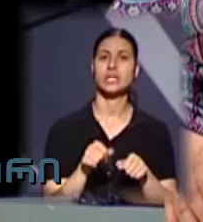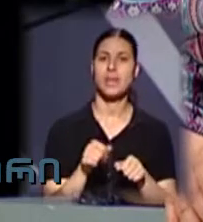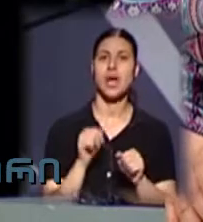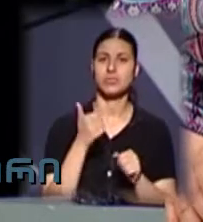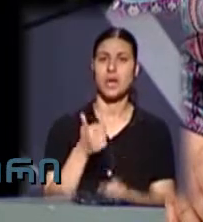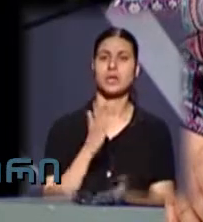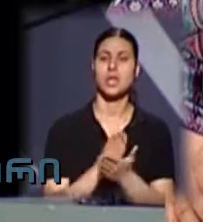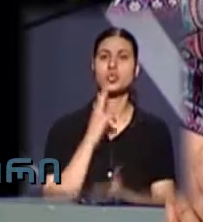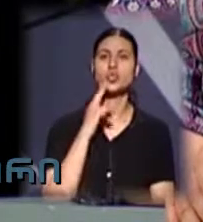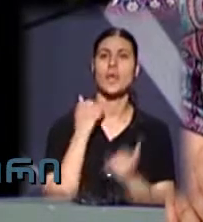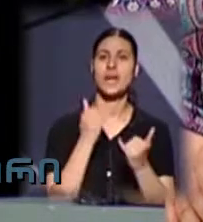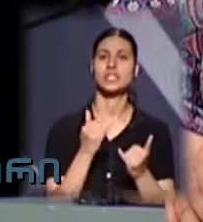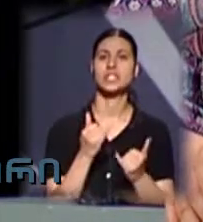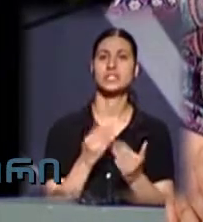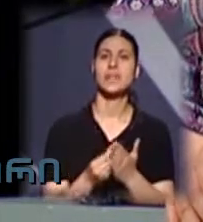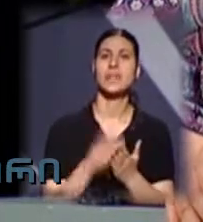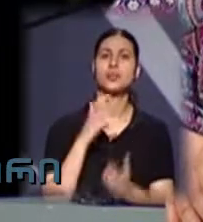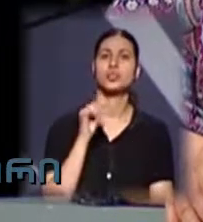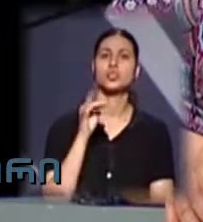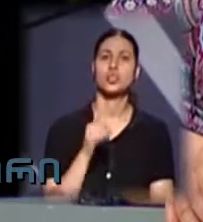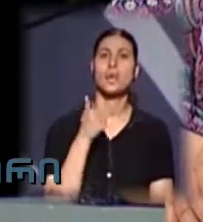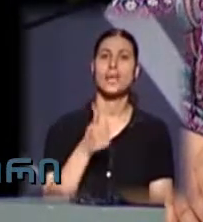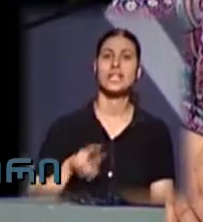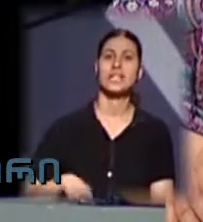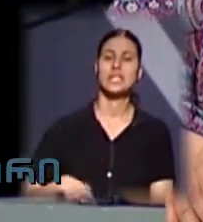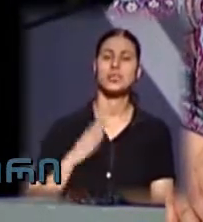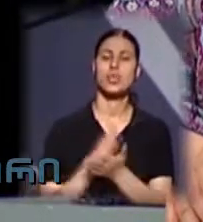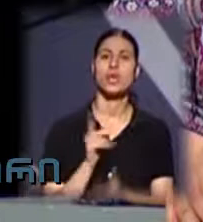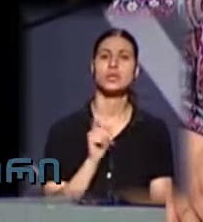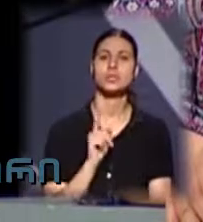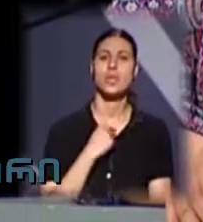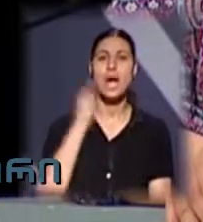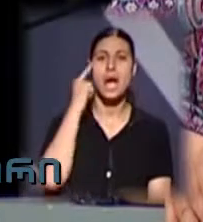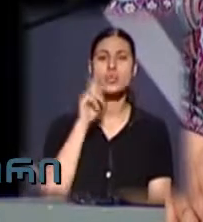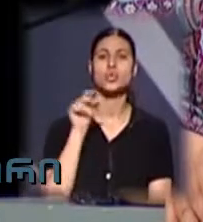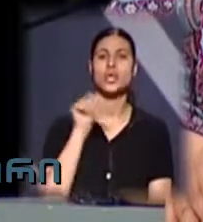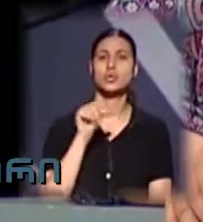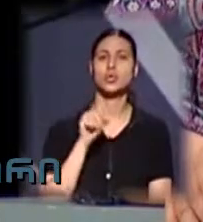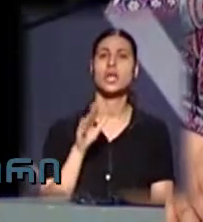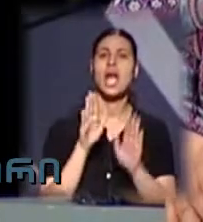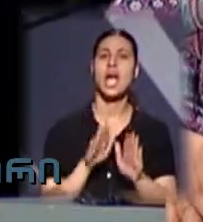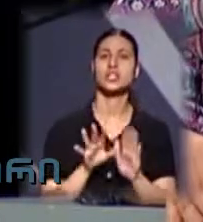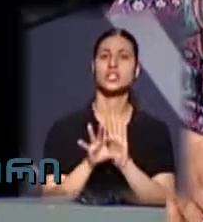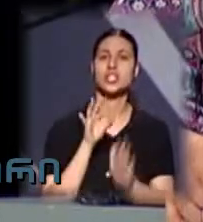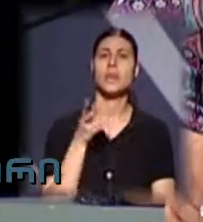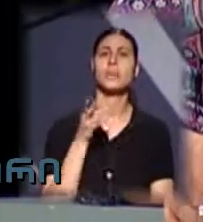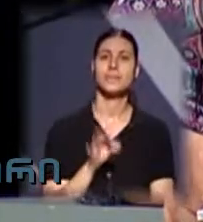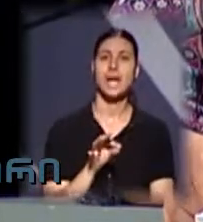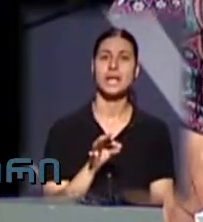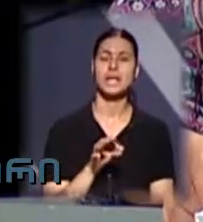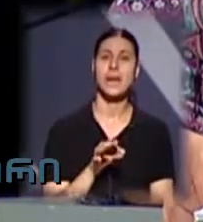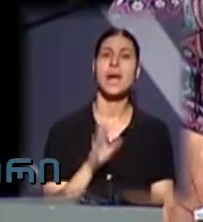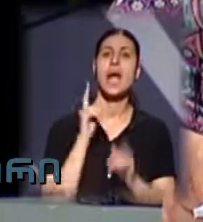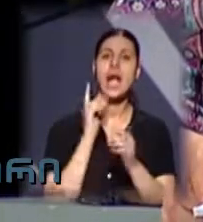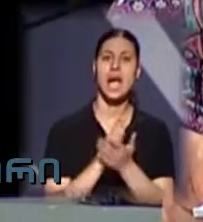გადასარევია ზოოპარკისთვის. ბატონ ზურამი დანაც კარგი დირექტორია, რომ არ მგონია, რომ ცუდი ადგილი შეერჩია. მაგრამ არსებობს